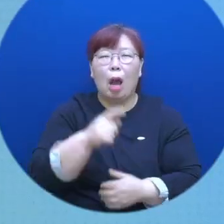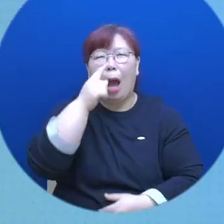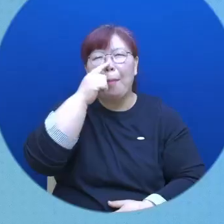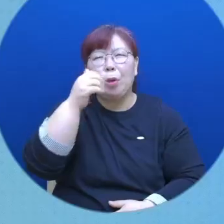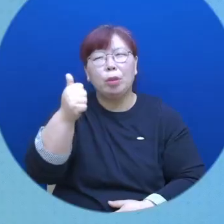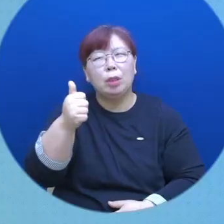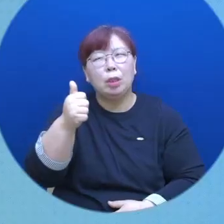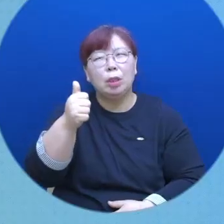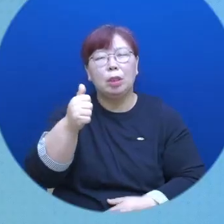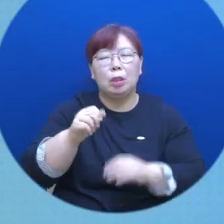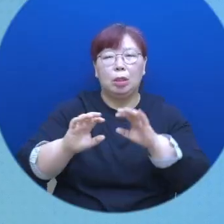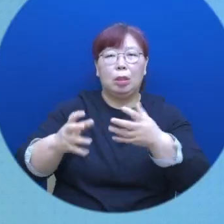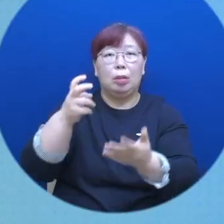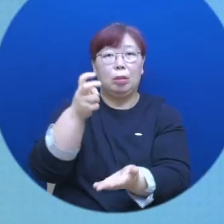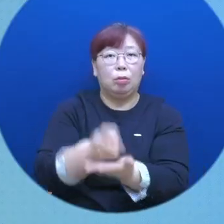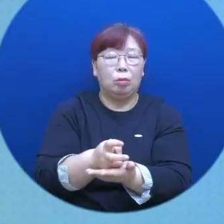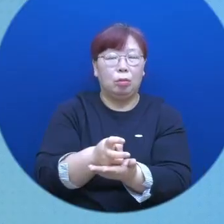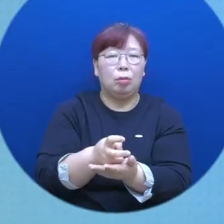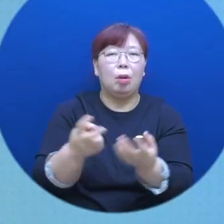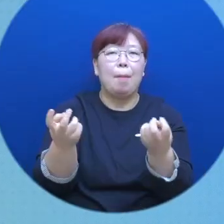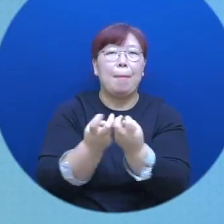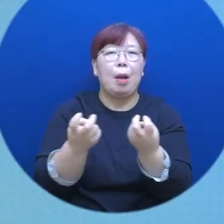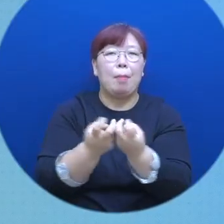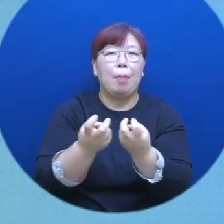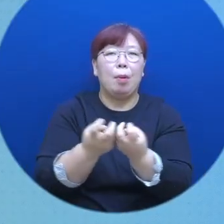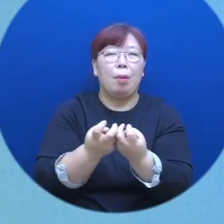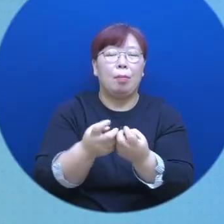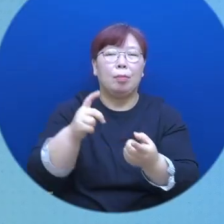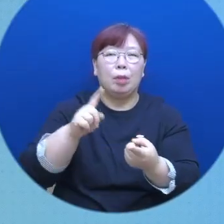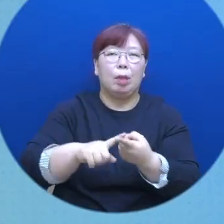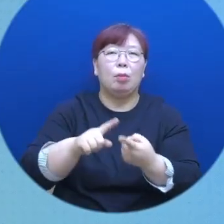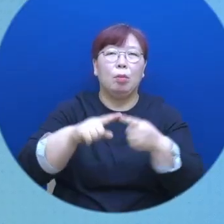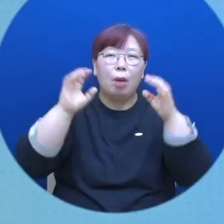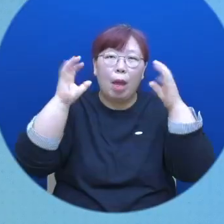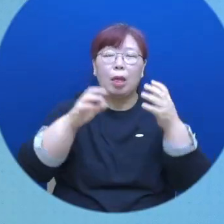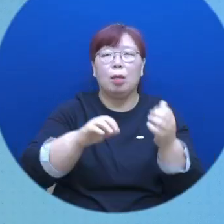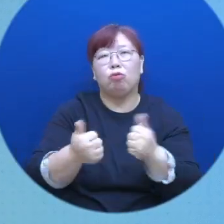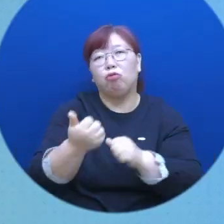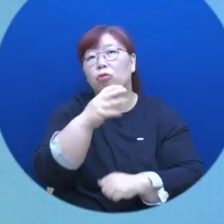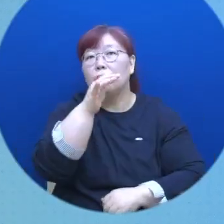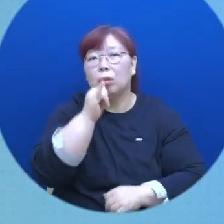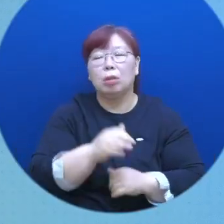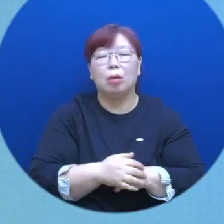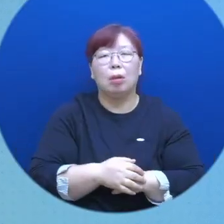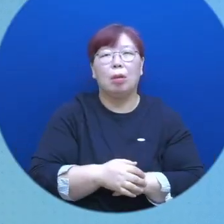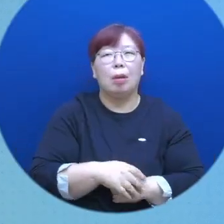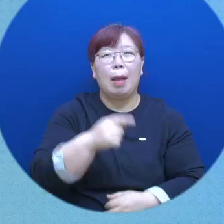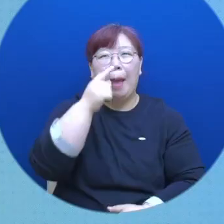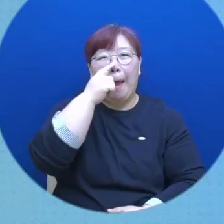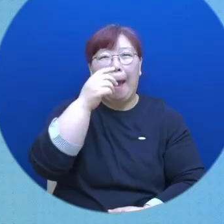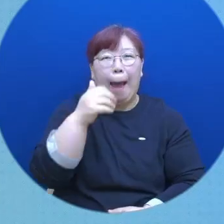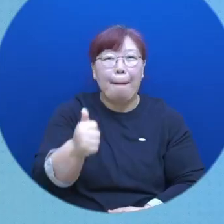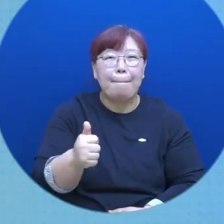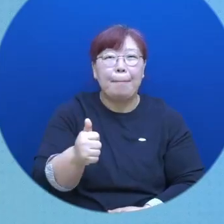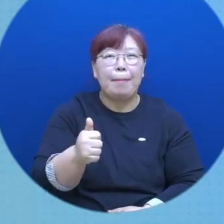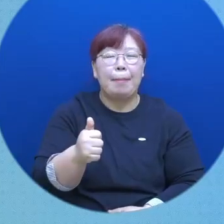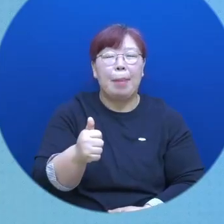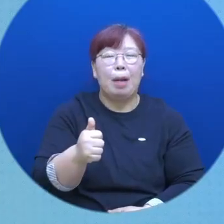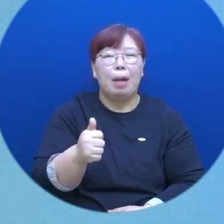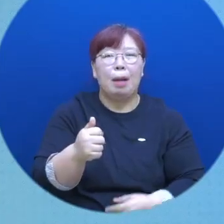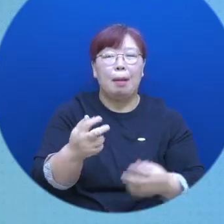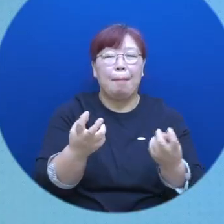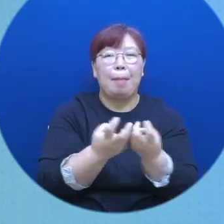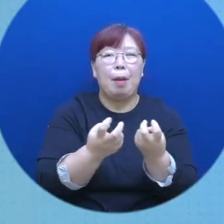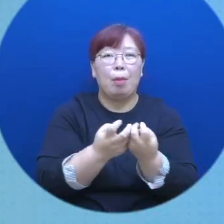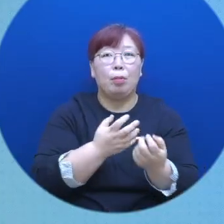아버지의 국정정책에 따라가고 있구나. 아버지의 국정정책 나도 따라야지.